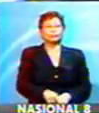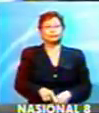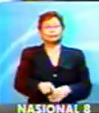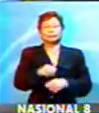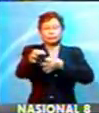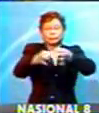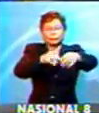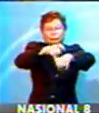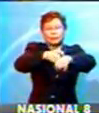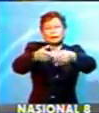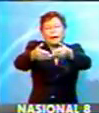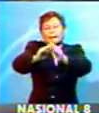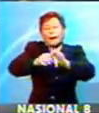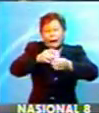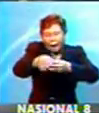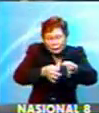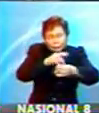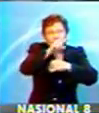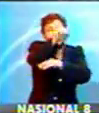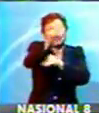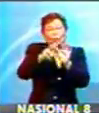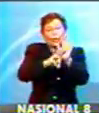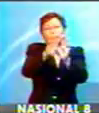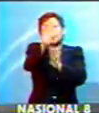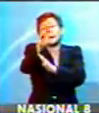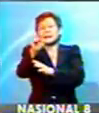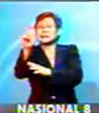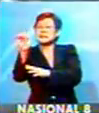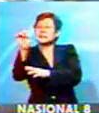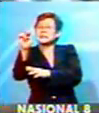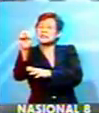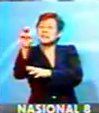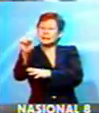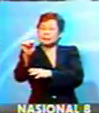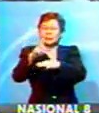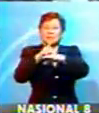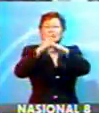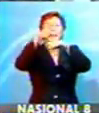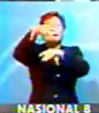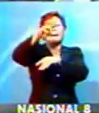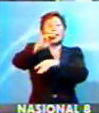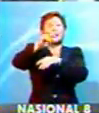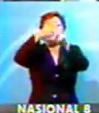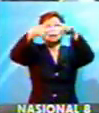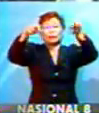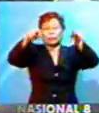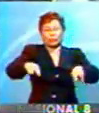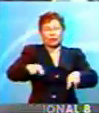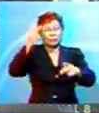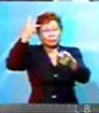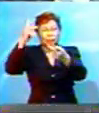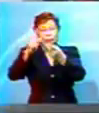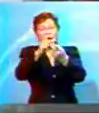memberi penjelasan ketika diminta mengulas mengenai soalan wakil BN tenom Datuk Remi ungi di dewan rakyat yang ingin tahu rasional Kementerian